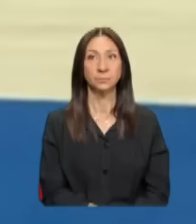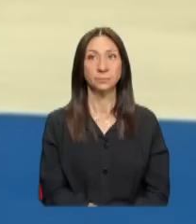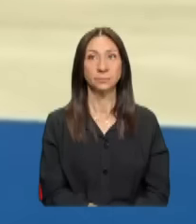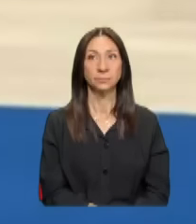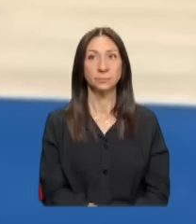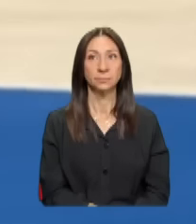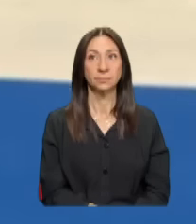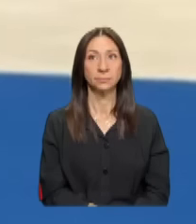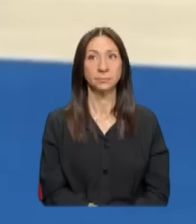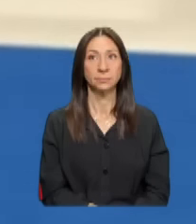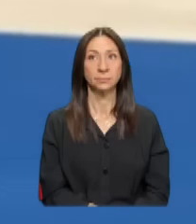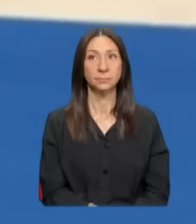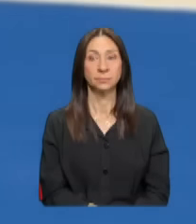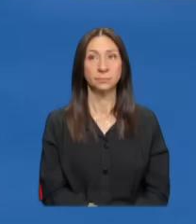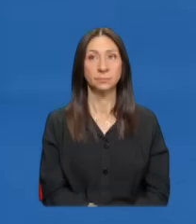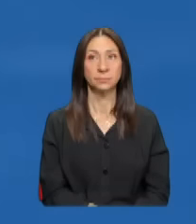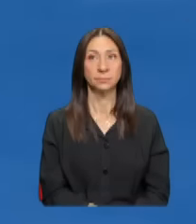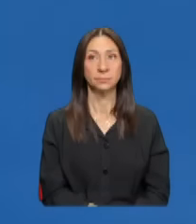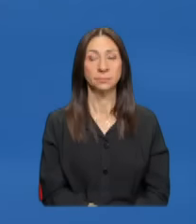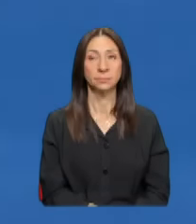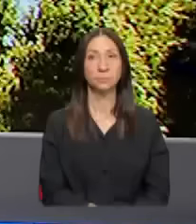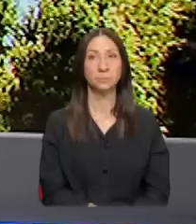ace'i, 7 ace'i var Eda'nın.